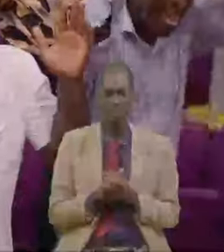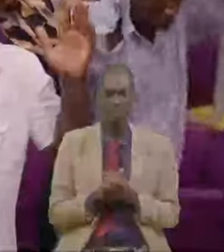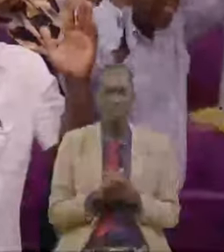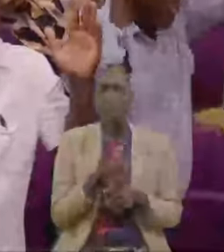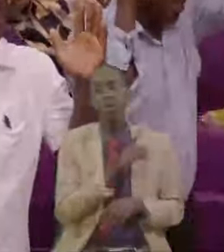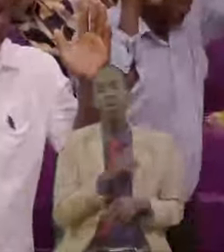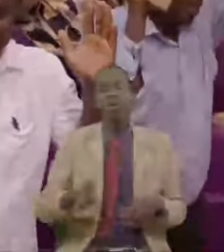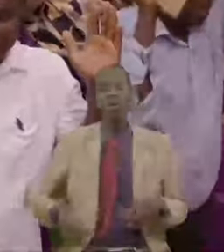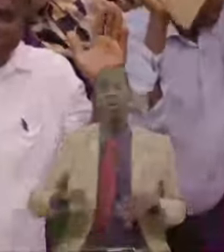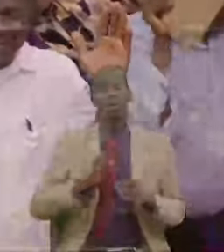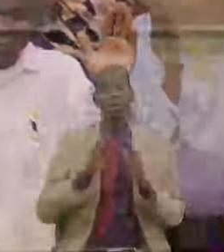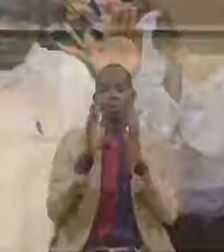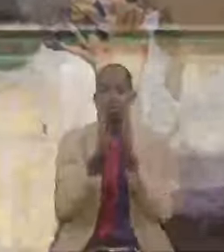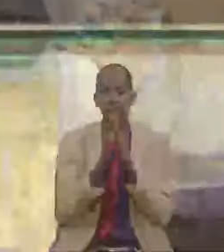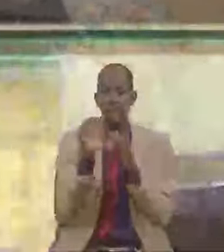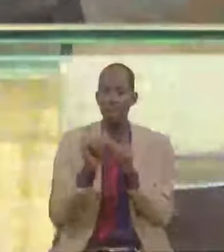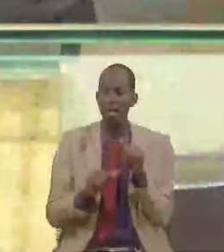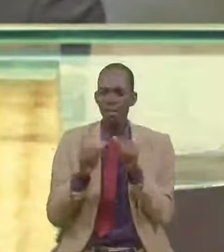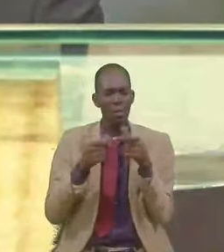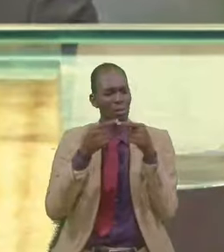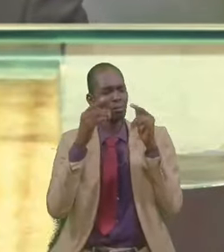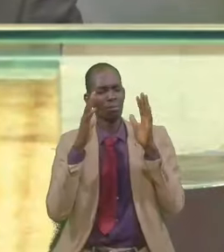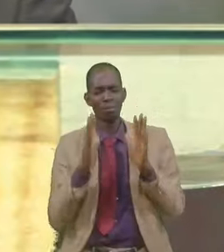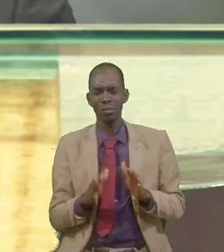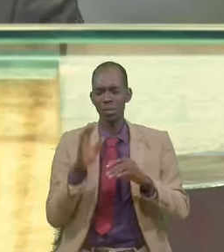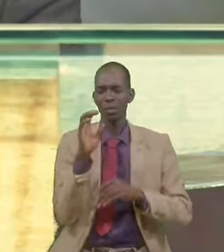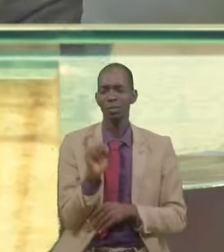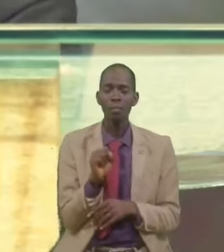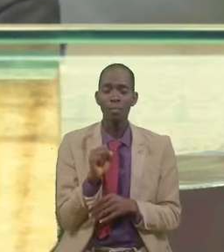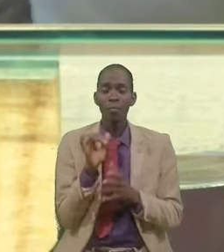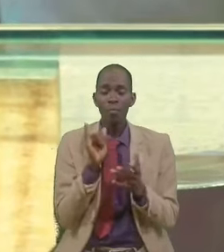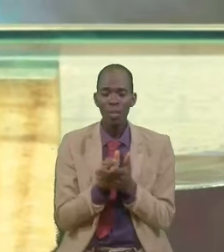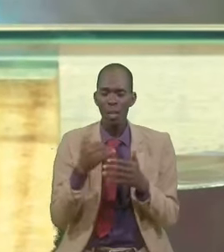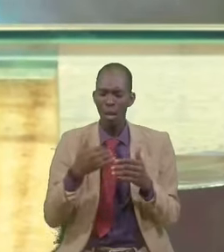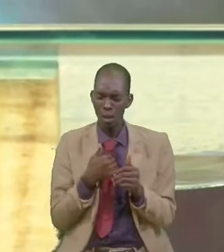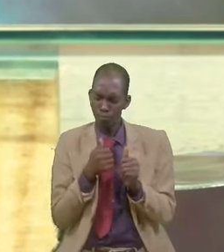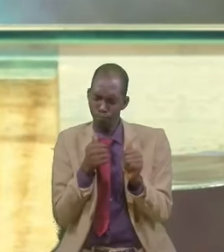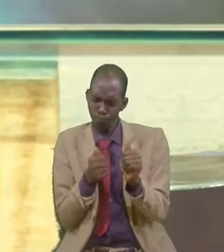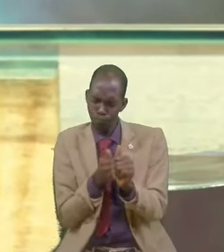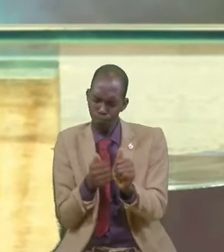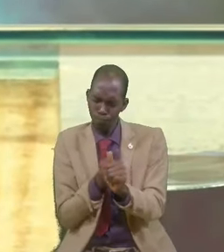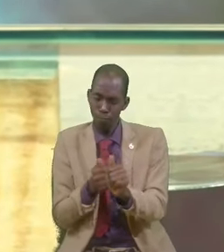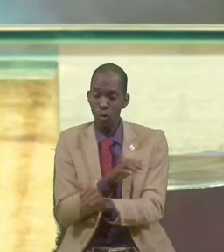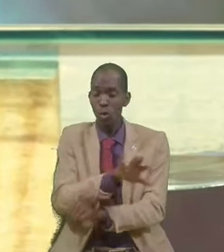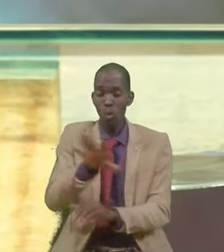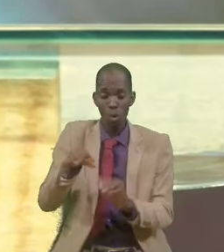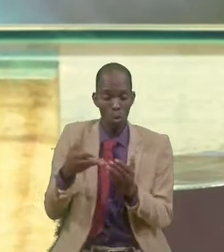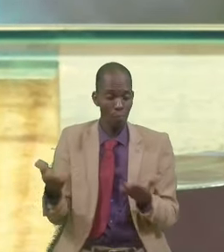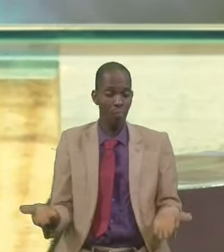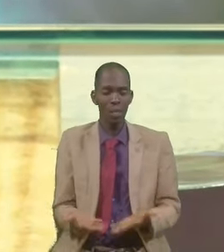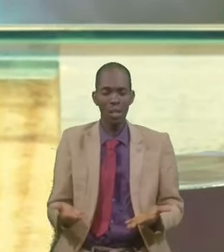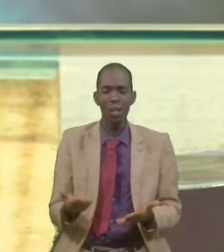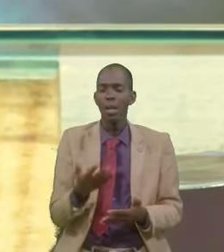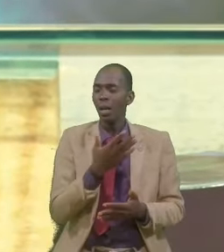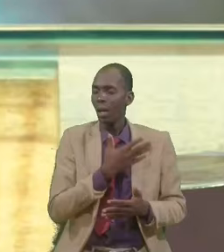Seigneur, je prie que tout adversaire et tout ennemi qui accompagne quelqu'un ici, il